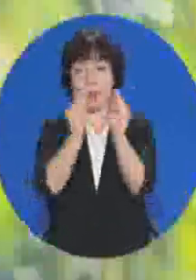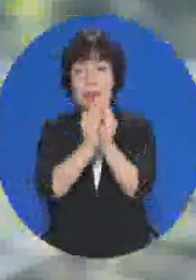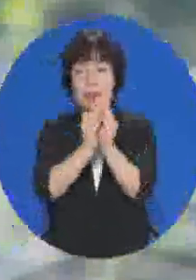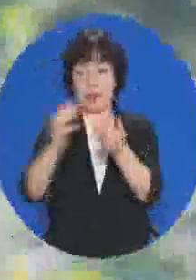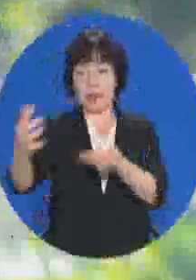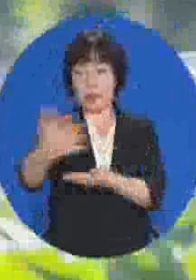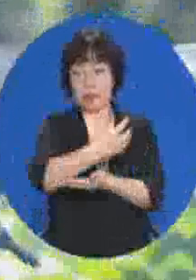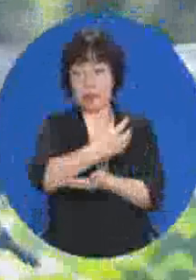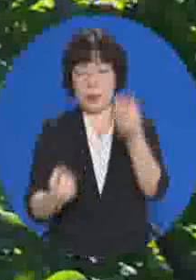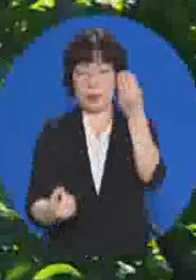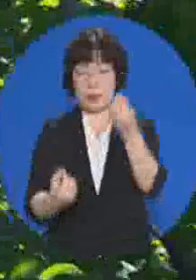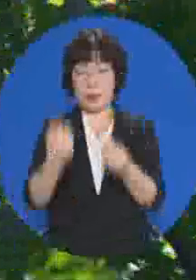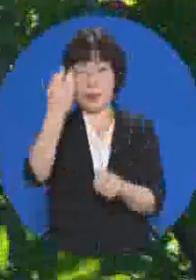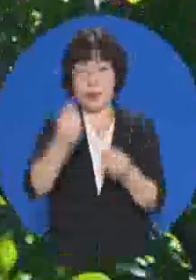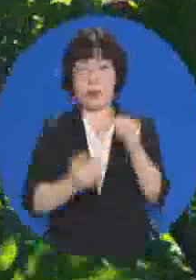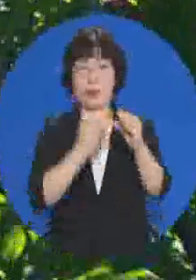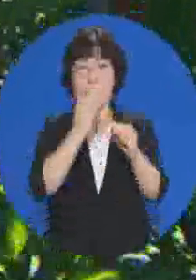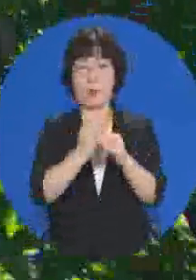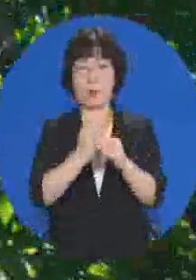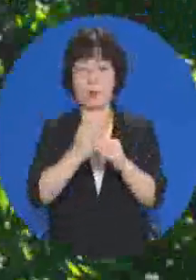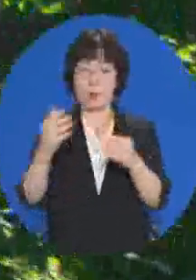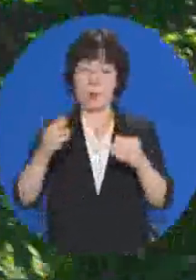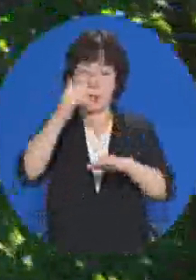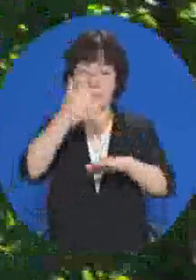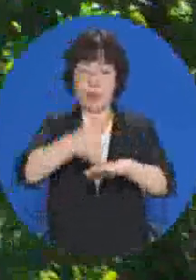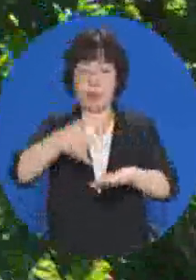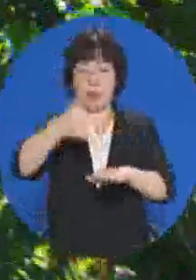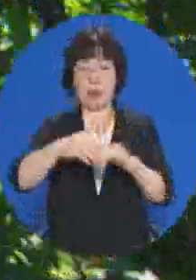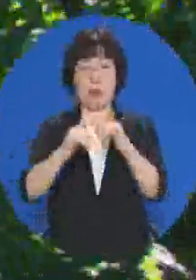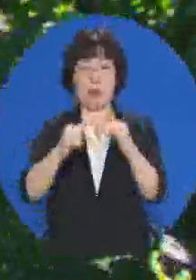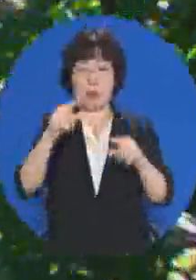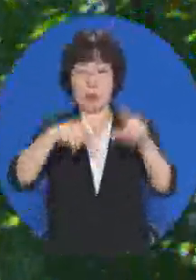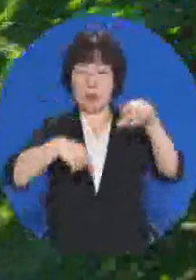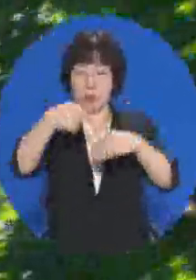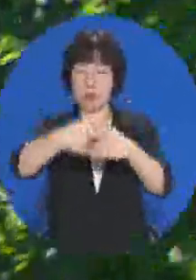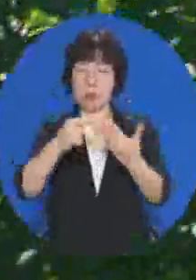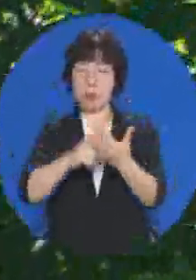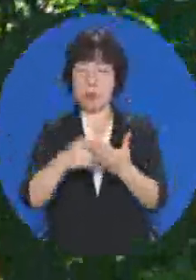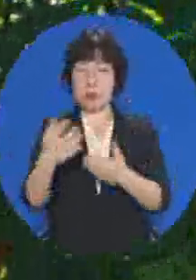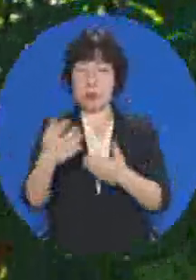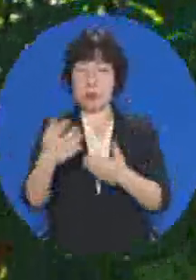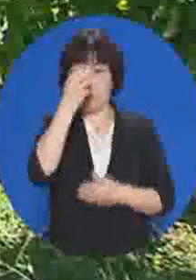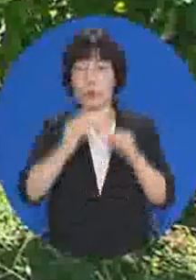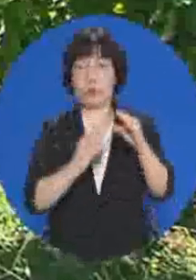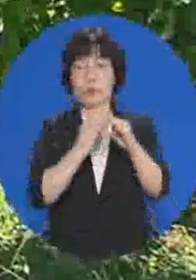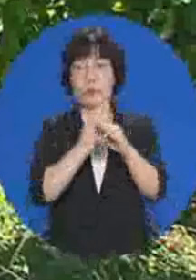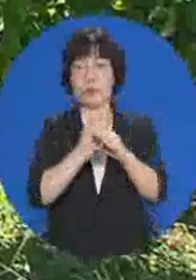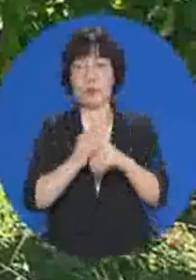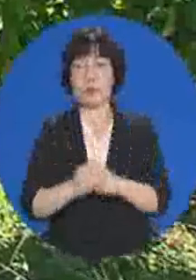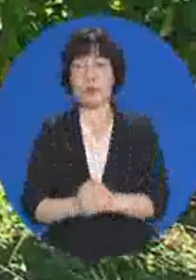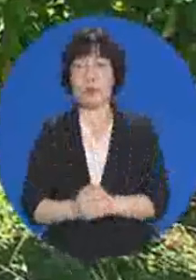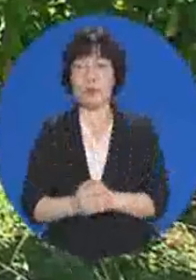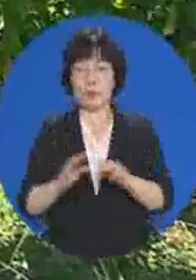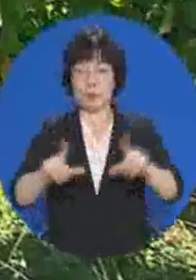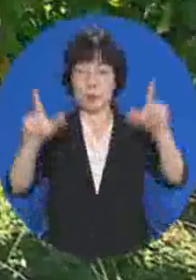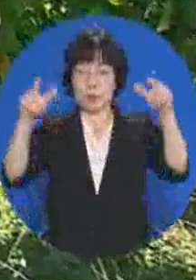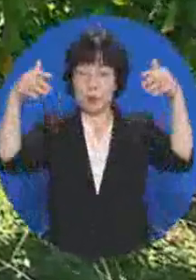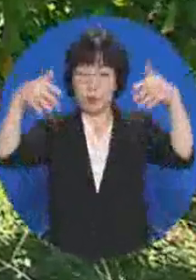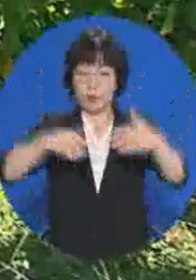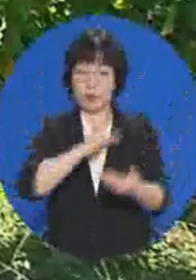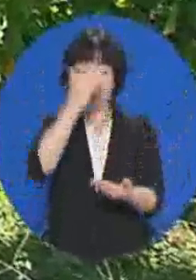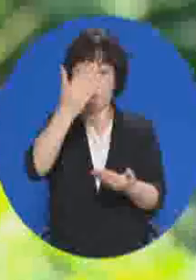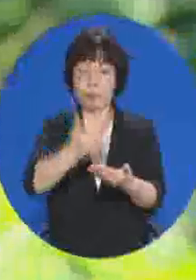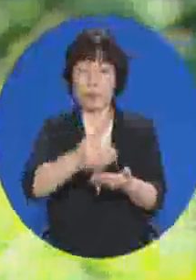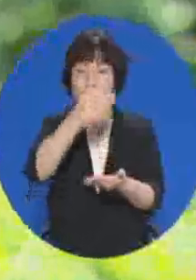시기를 맞았습니다. 하지만 석류를 수확하는 농민들의 표정은 어쩐지 어둡습니다. 올해 작황이 예년에